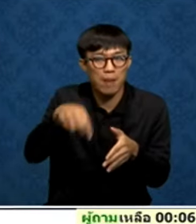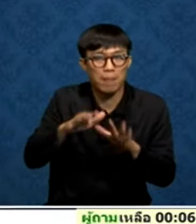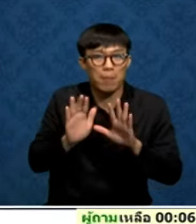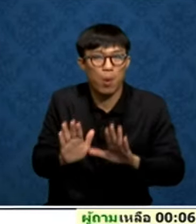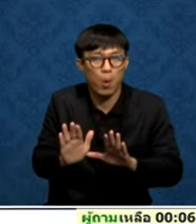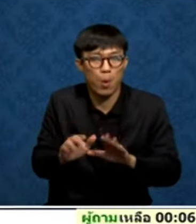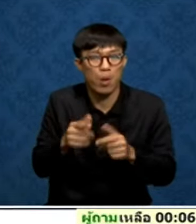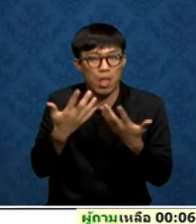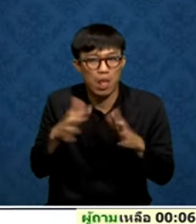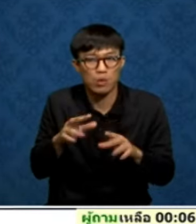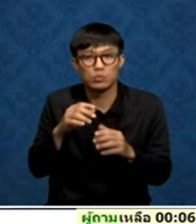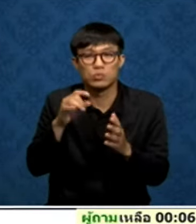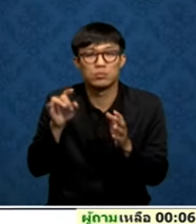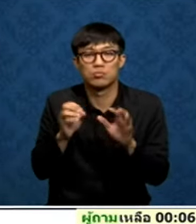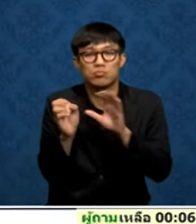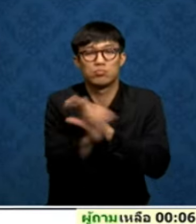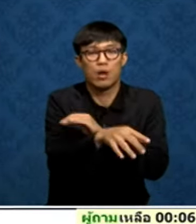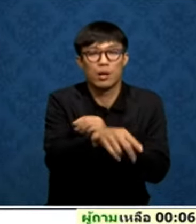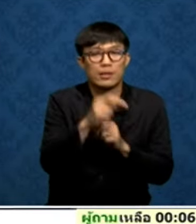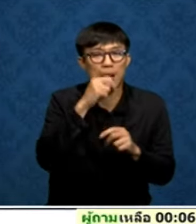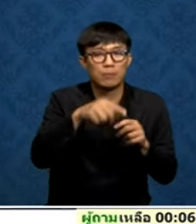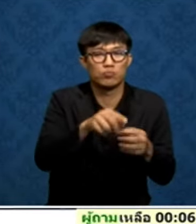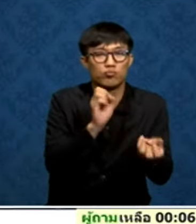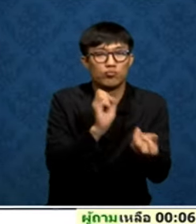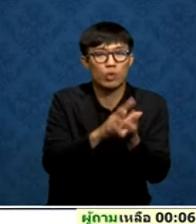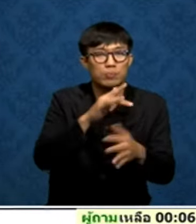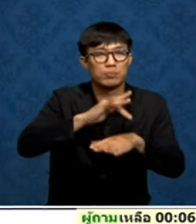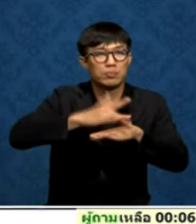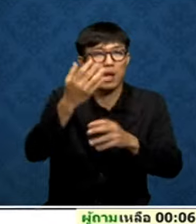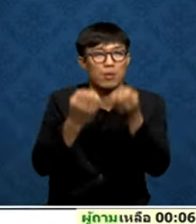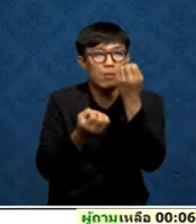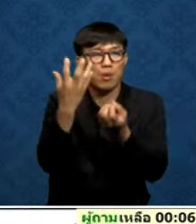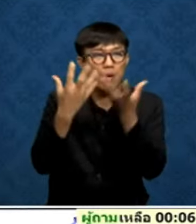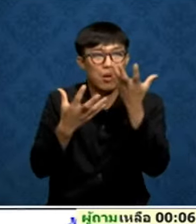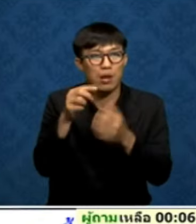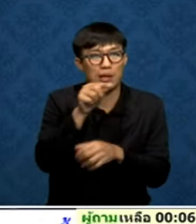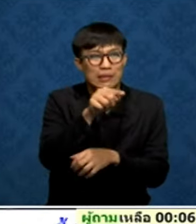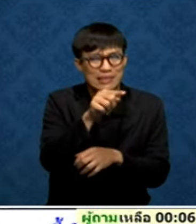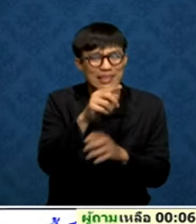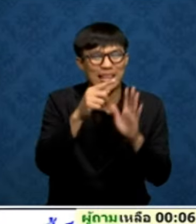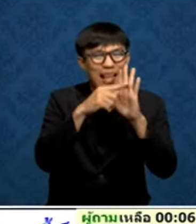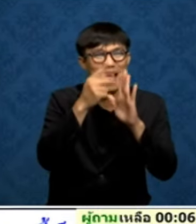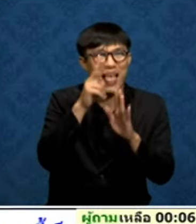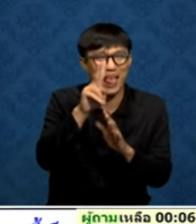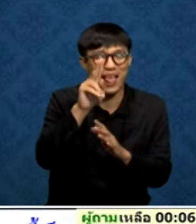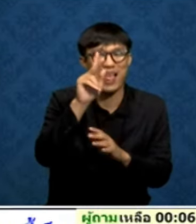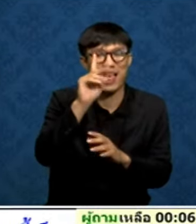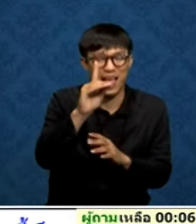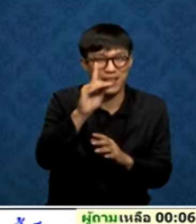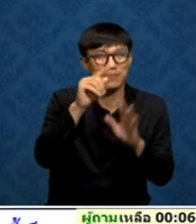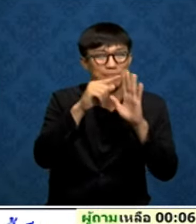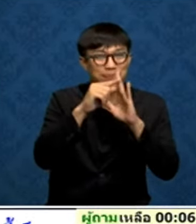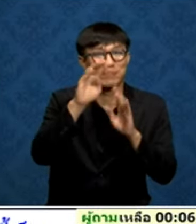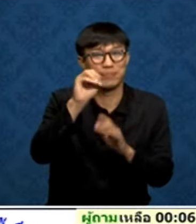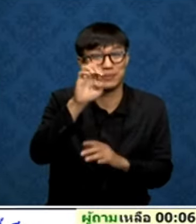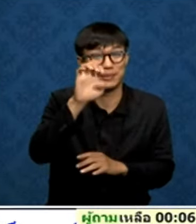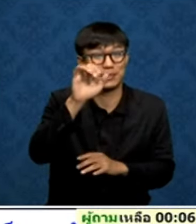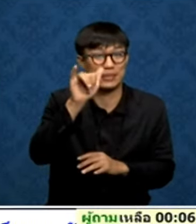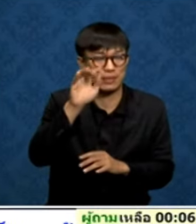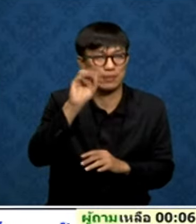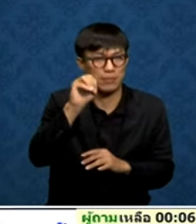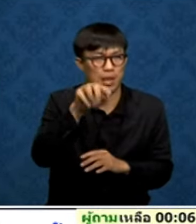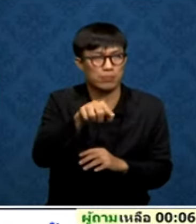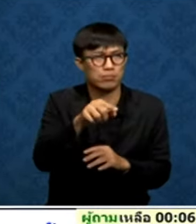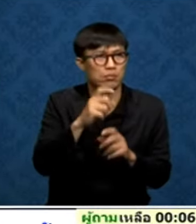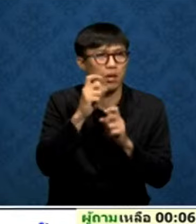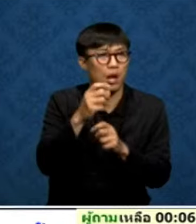าธารณะครับช่วงกลางคืนครับก็หลอมขยะอิเล็กทรอนิกส์โดยเฉพาะไอ้แคดเมียมเนี่ยแหละครับจนถึงวันนี้ครับจับได้แค่คนเดียวครับ